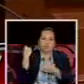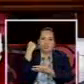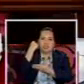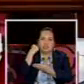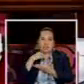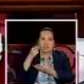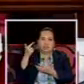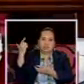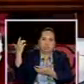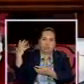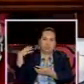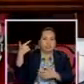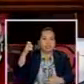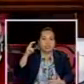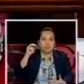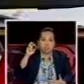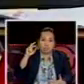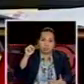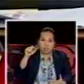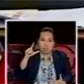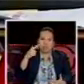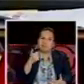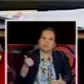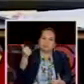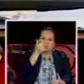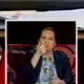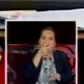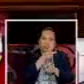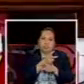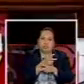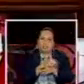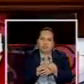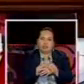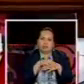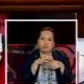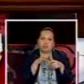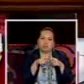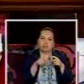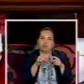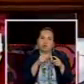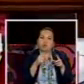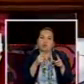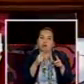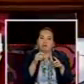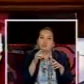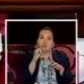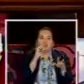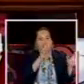oath and the verification. Pumila na yung mga pipirma. Saan po